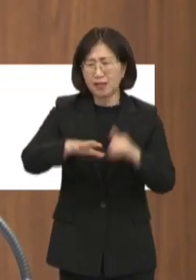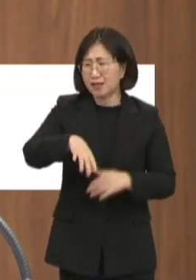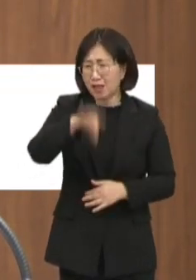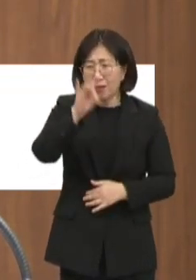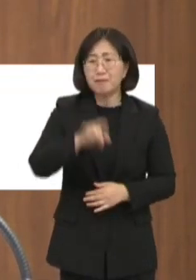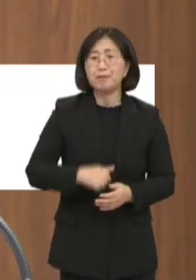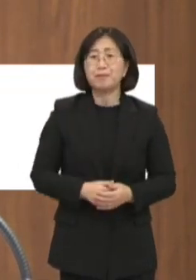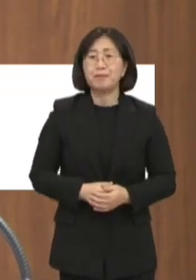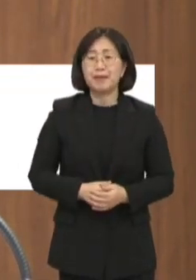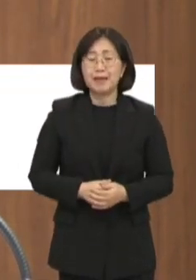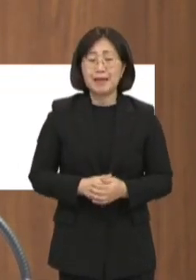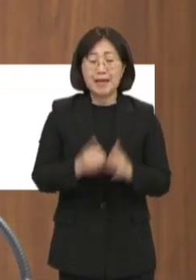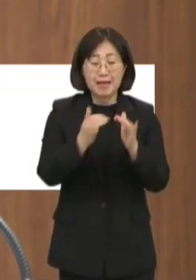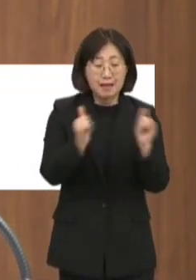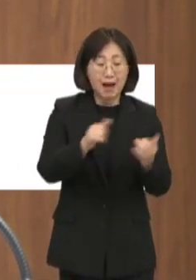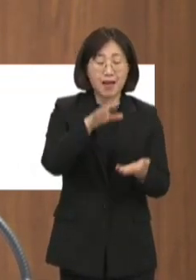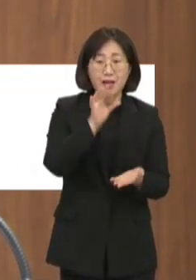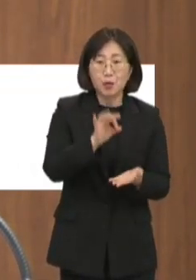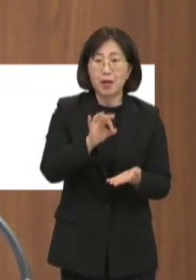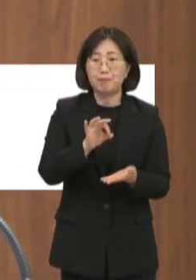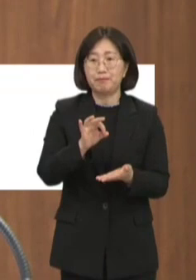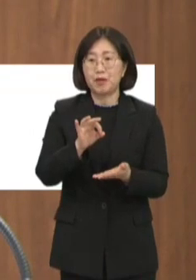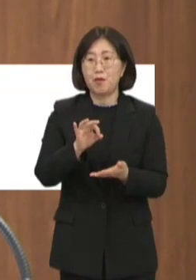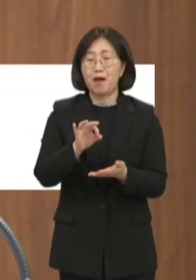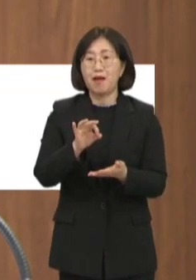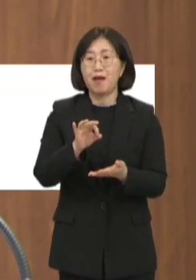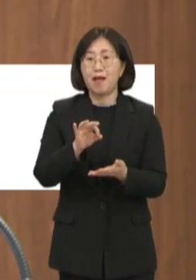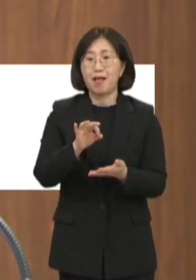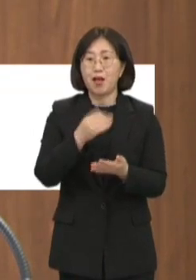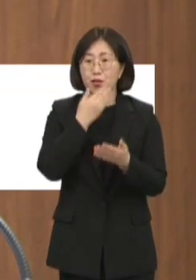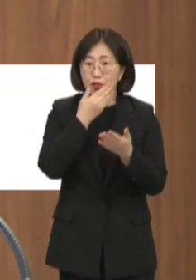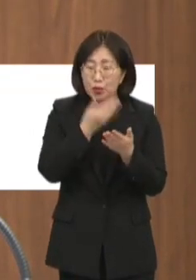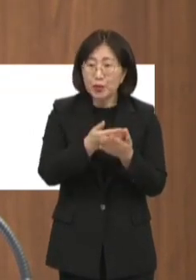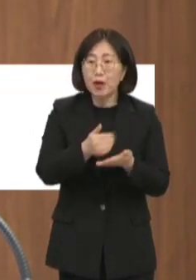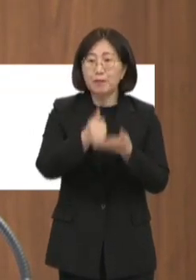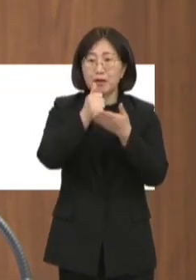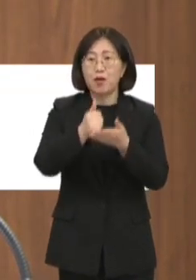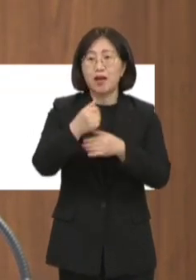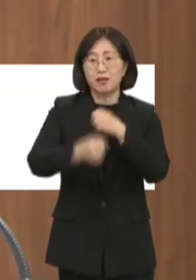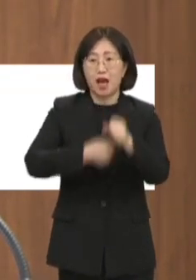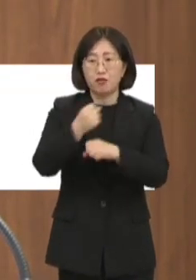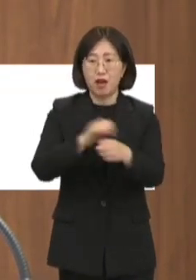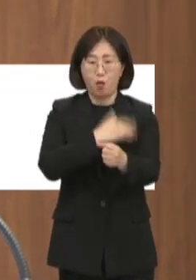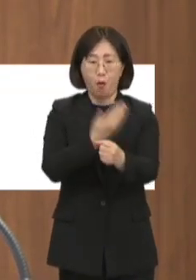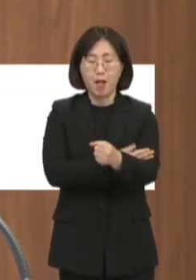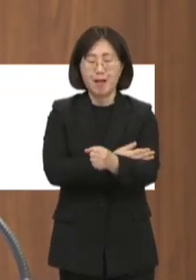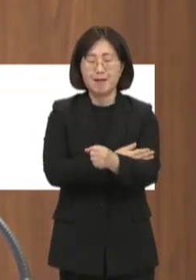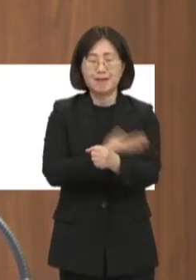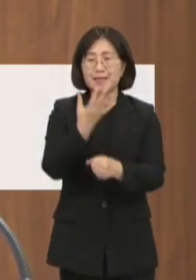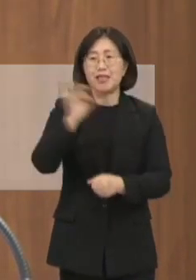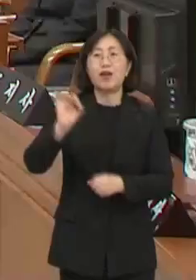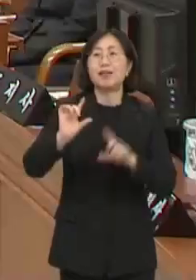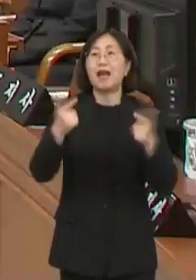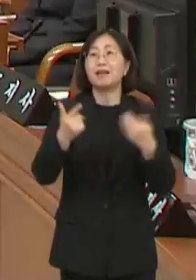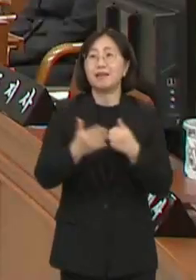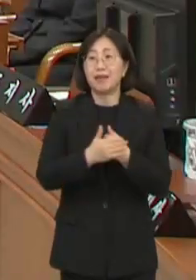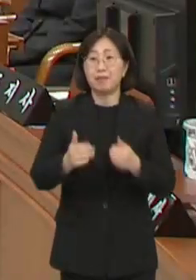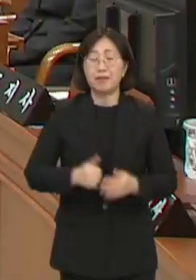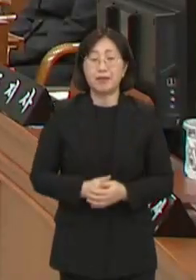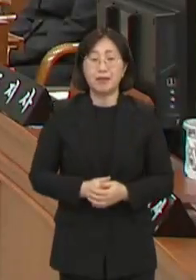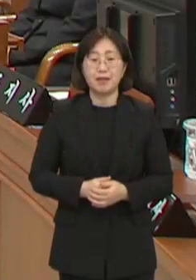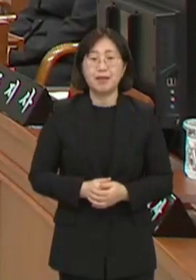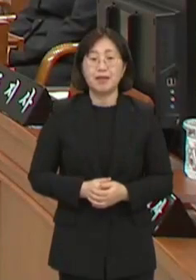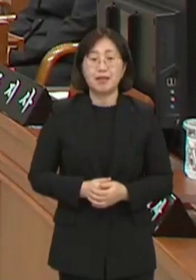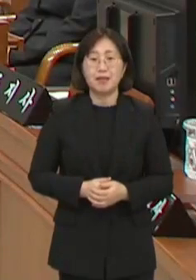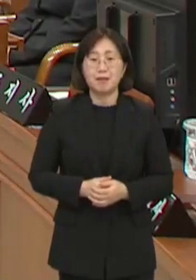것입니다. 인간의 존엄과 가치 그리고 자유와 권리를 정면으로 부정하는 것이기 때문입니다.